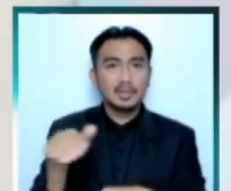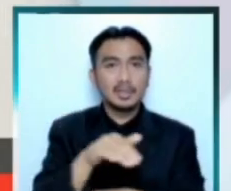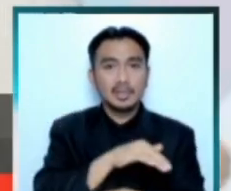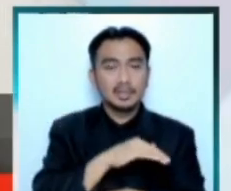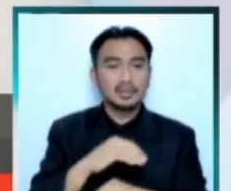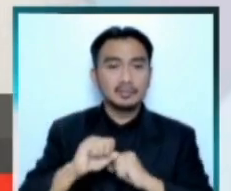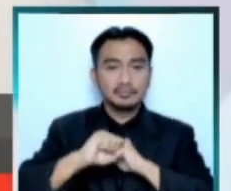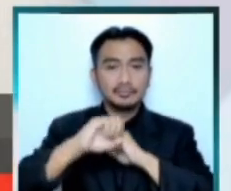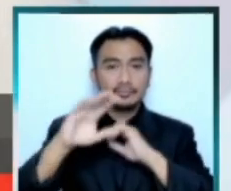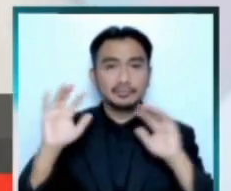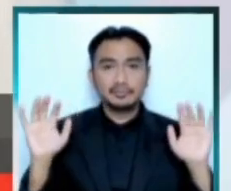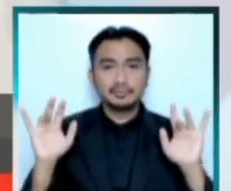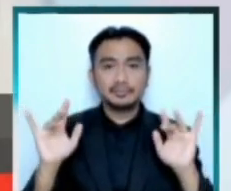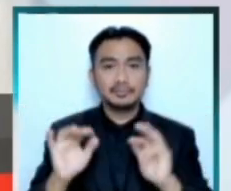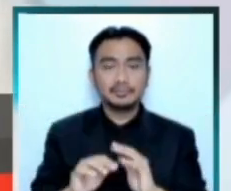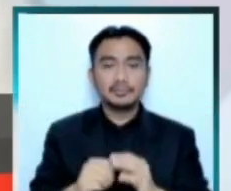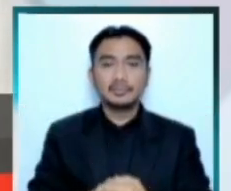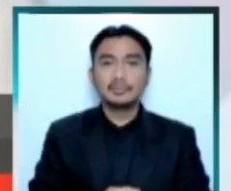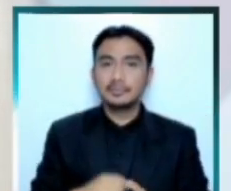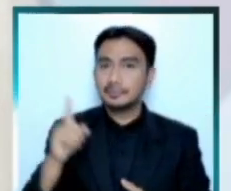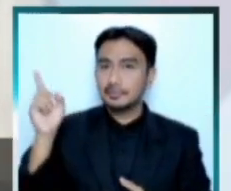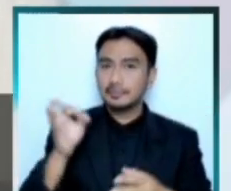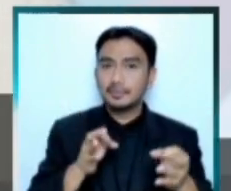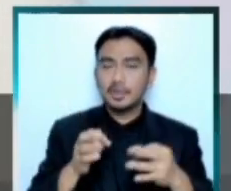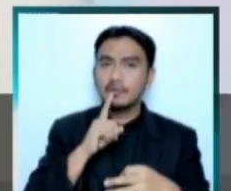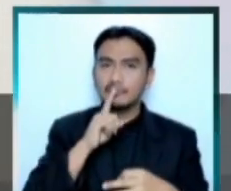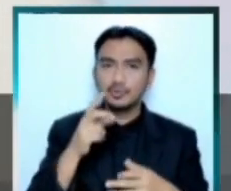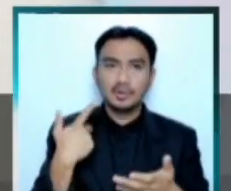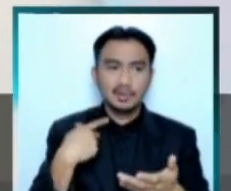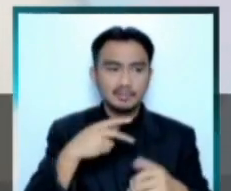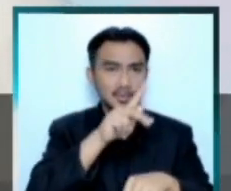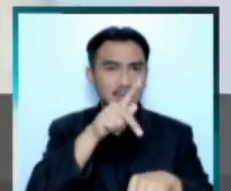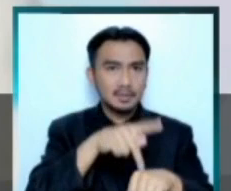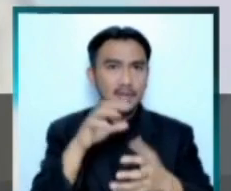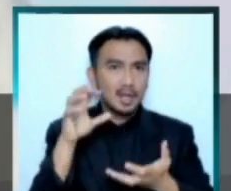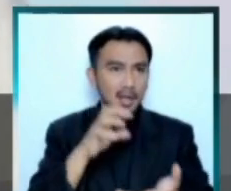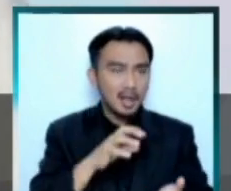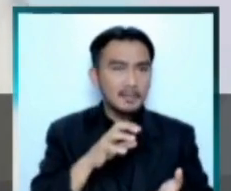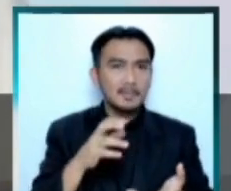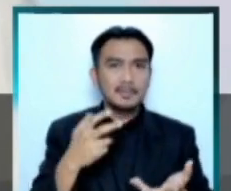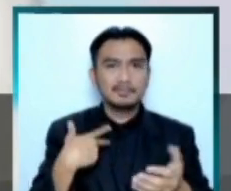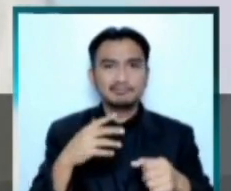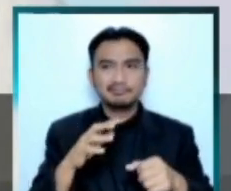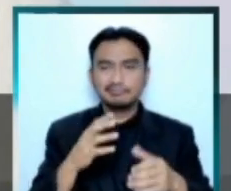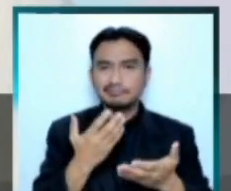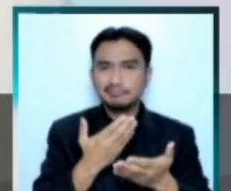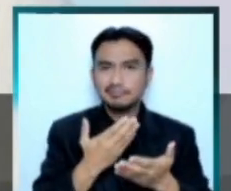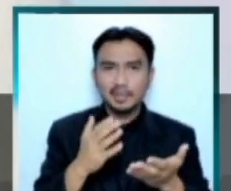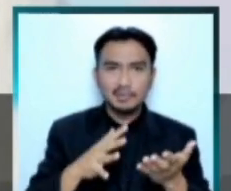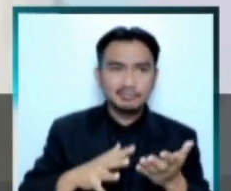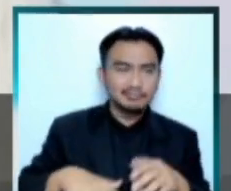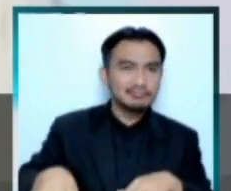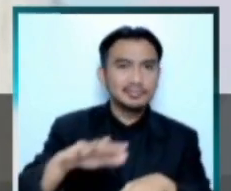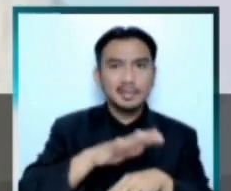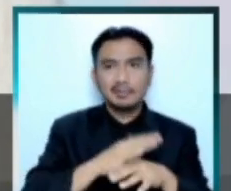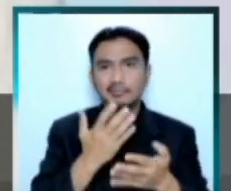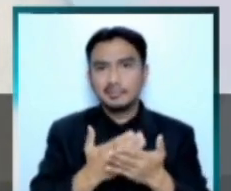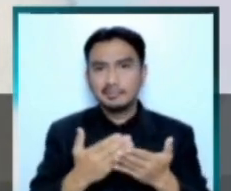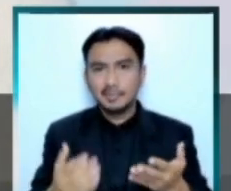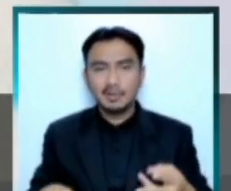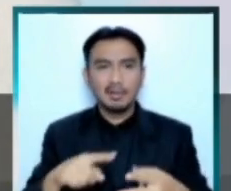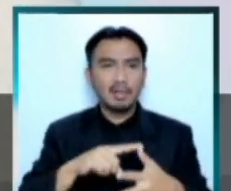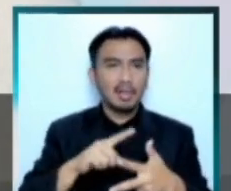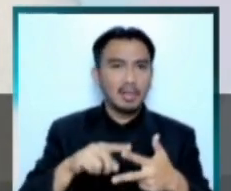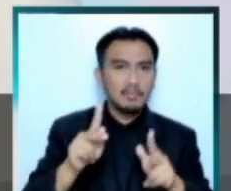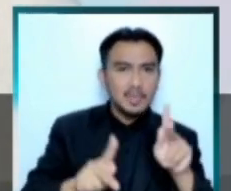Mayaman tayo sa natural resources, mayaman po tayo sa human resources, mayaman po tayo sa human values. Ngunit marami